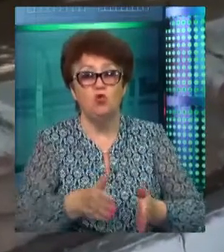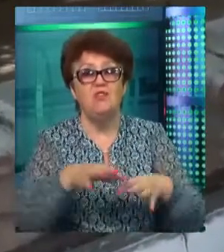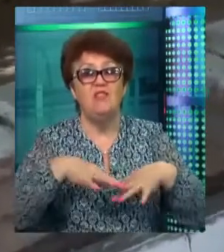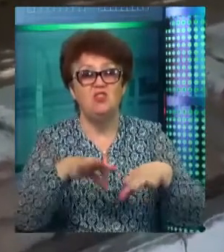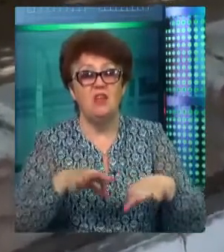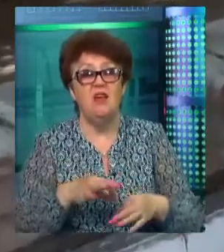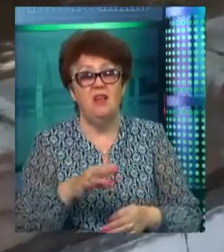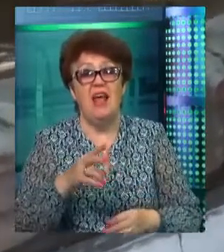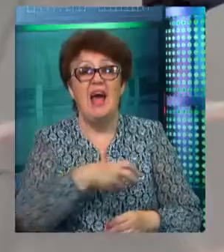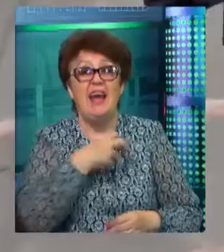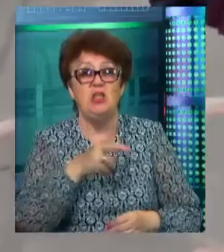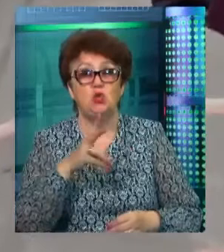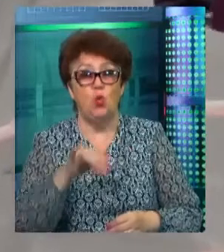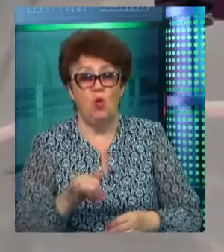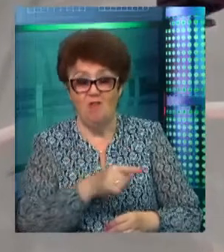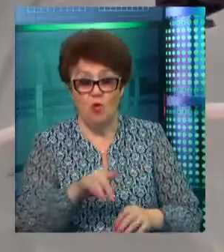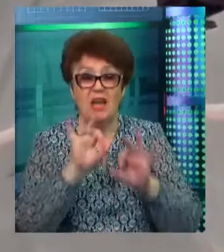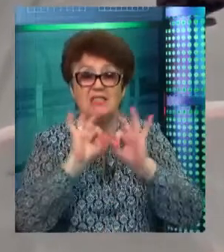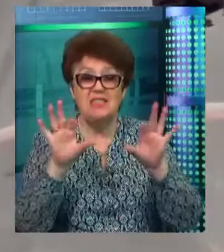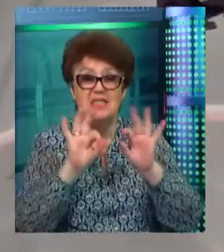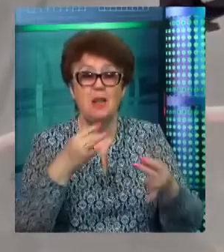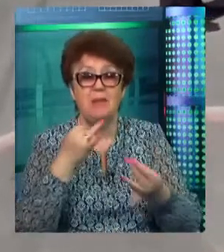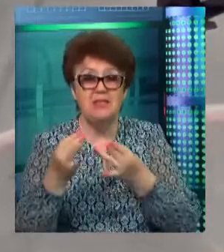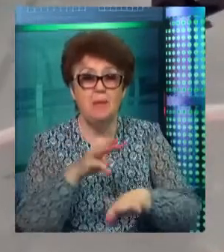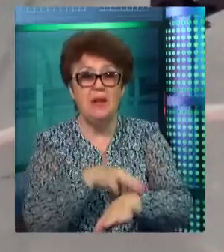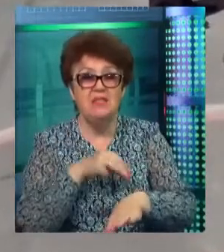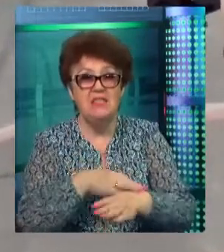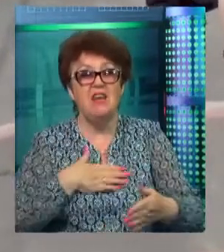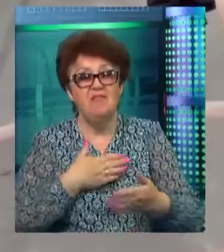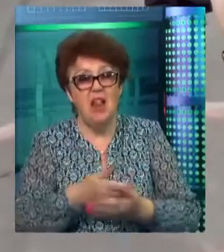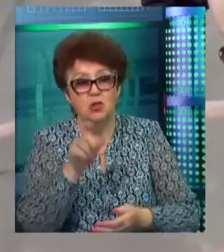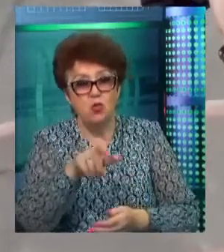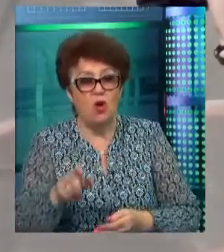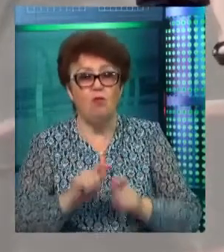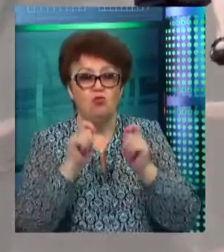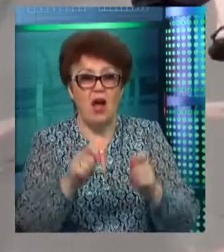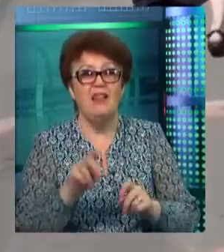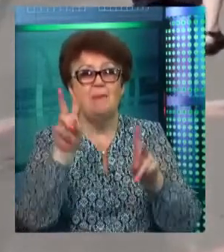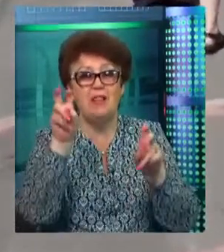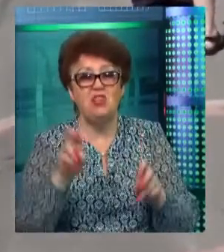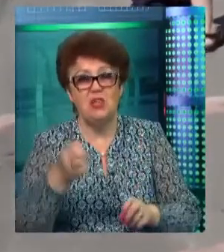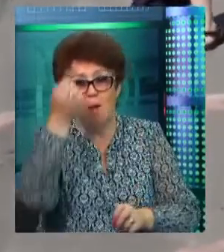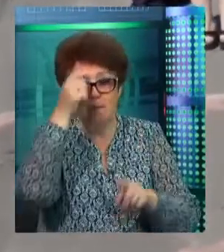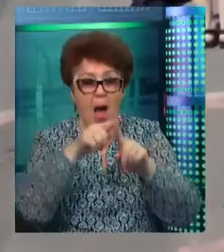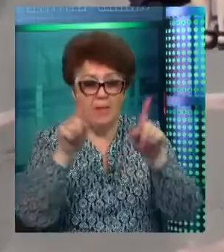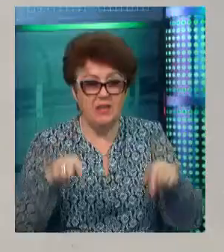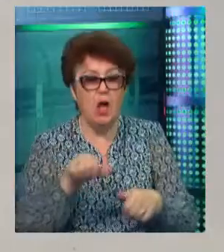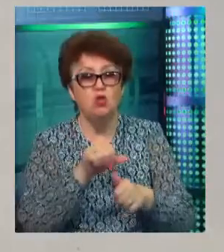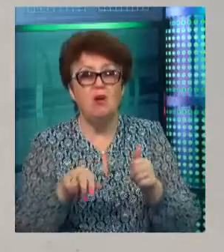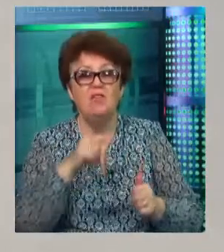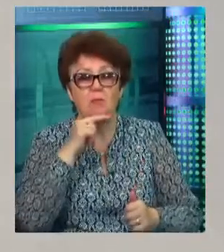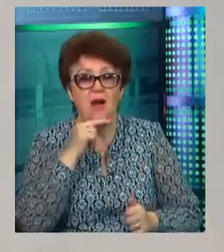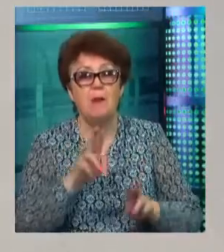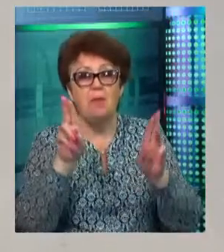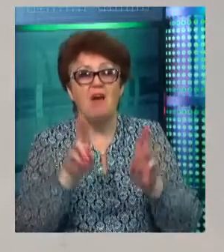неоправданному риску в ходе разъяснительных бесед полицейские волонтеры выручали пенсионерам тематические памятки особое внимание